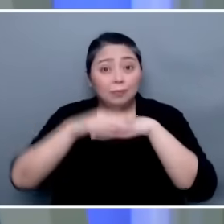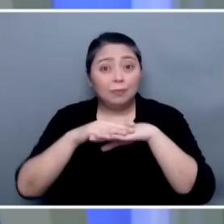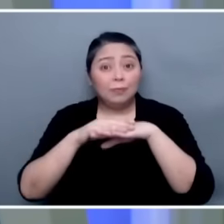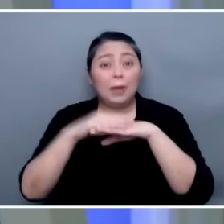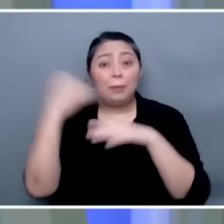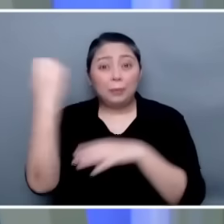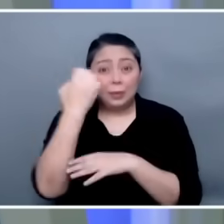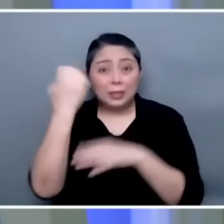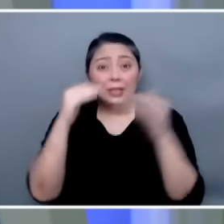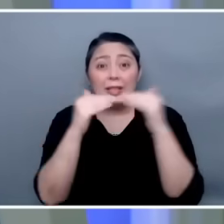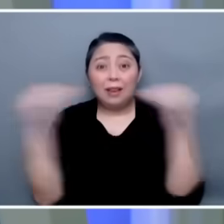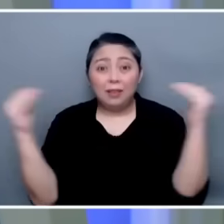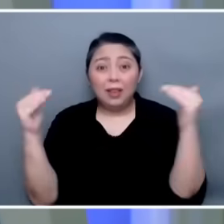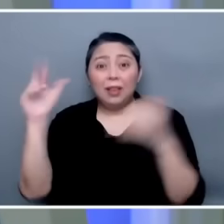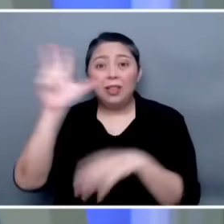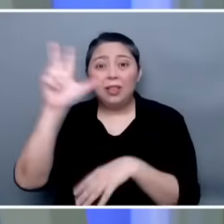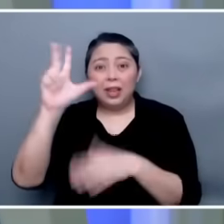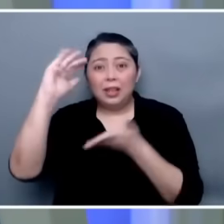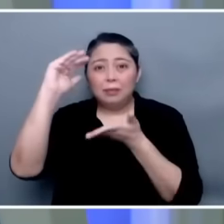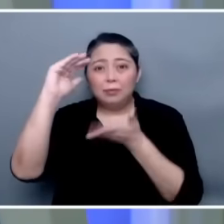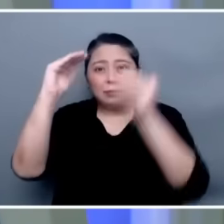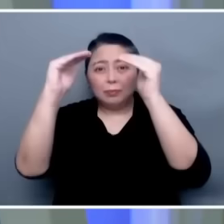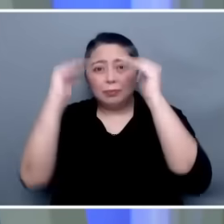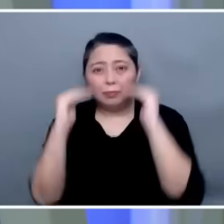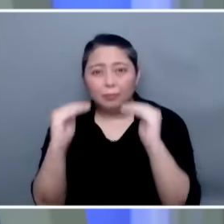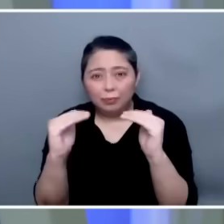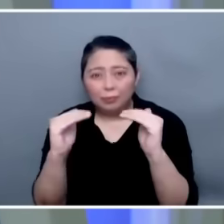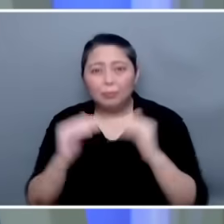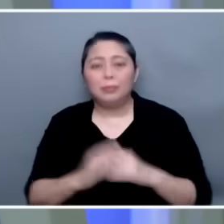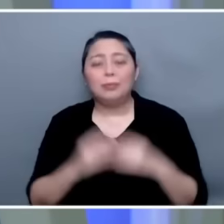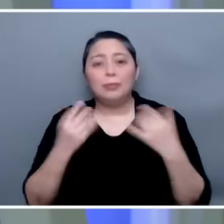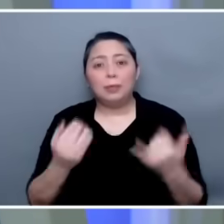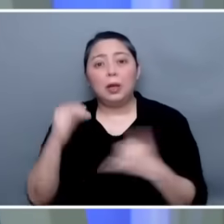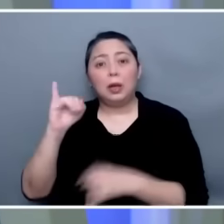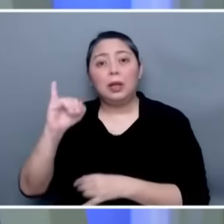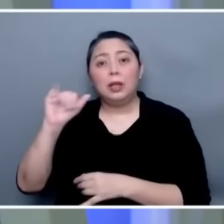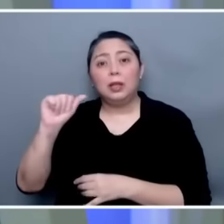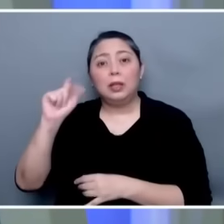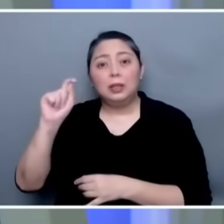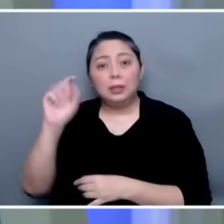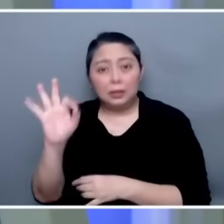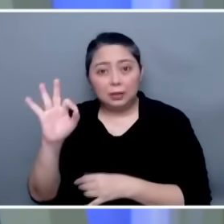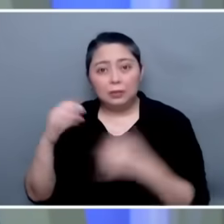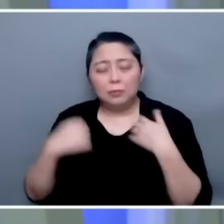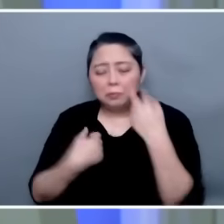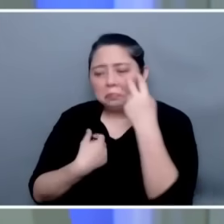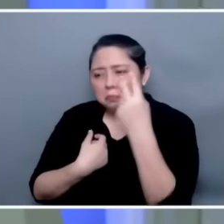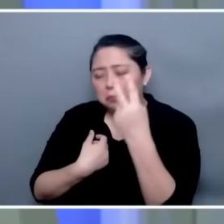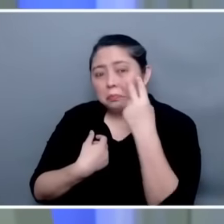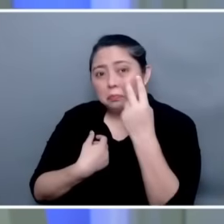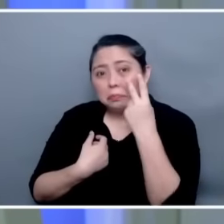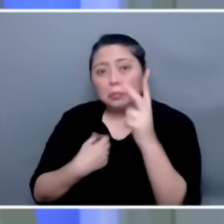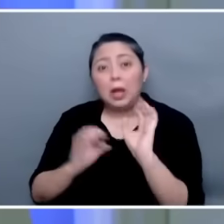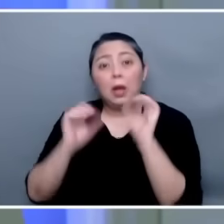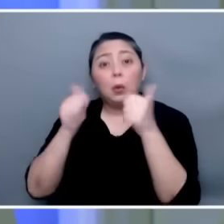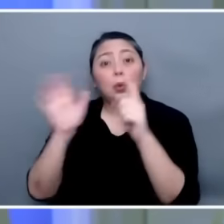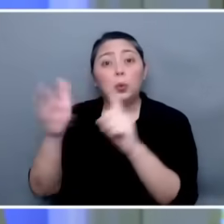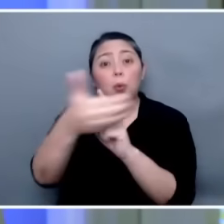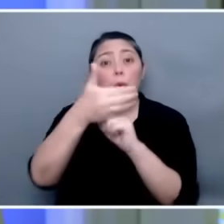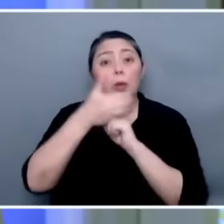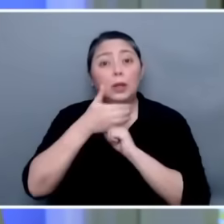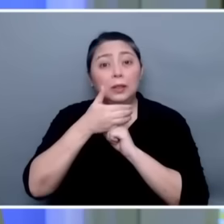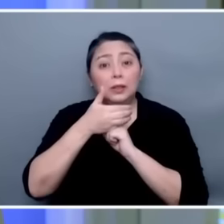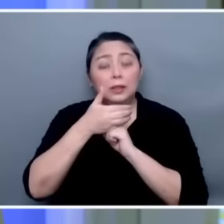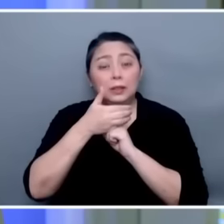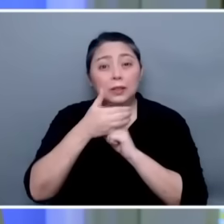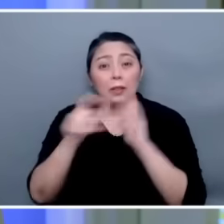ng IATF ang posibilidad na luwagan ng quarantine restrictions ng mga biyahero mula North America ayon kay